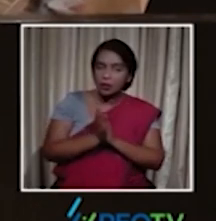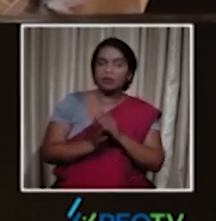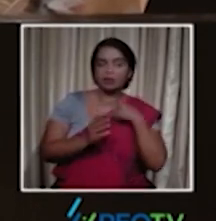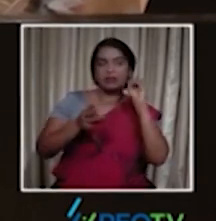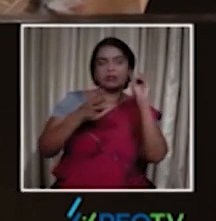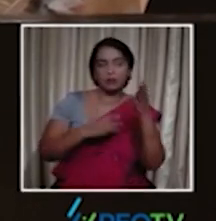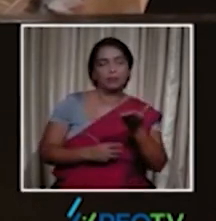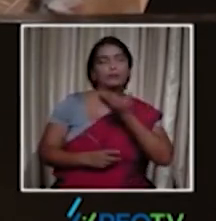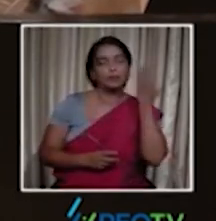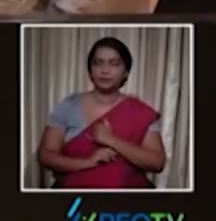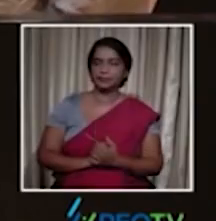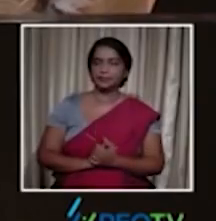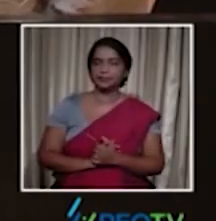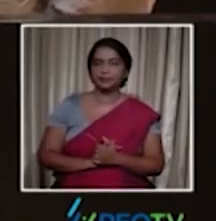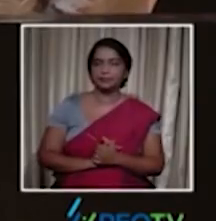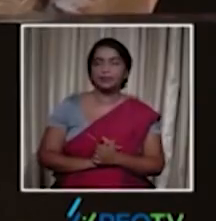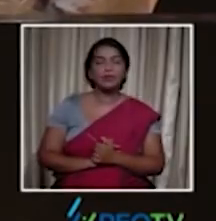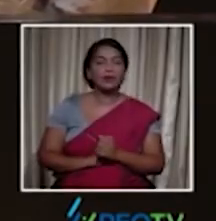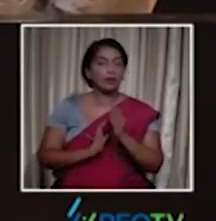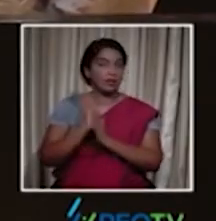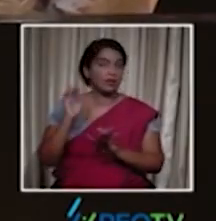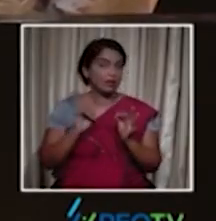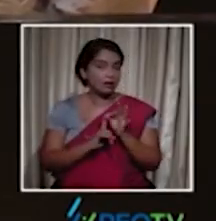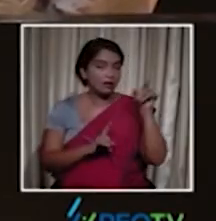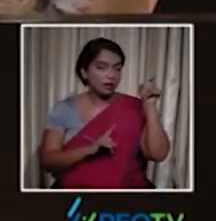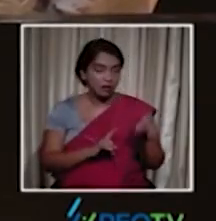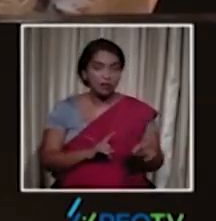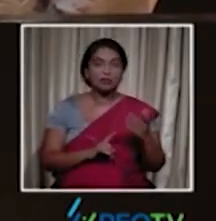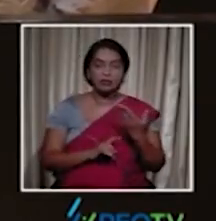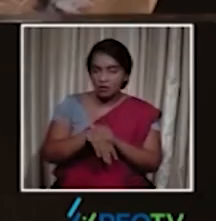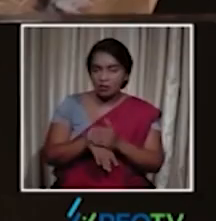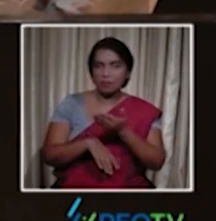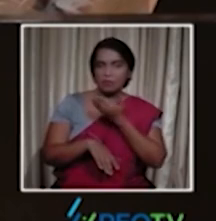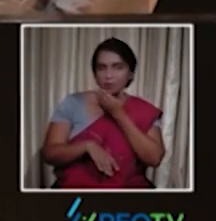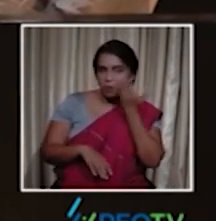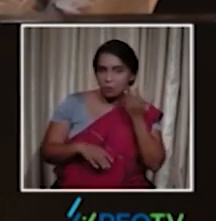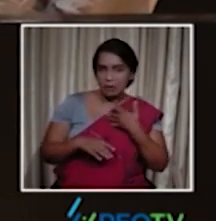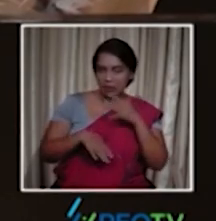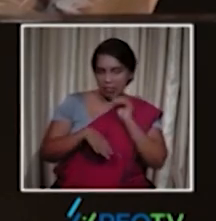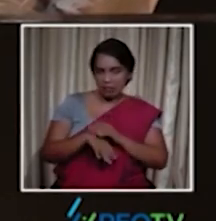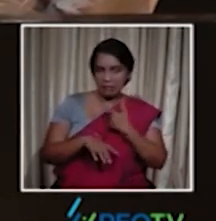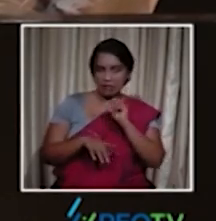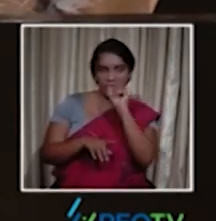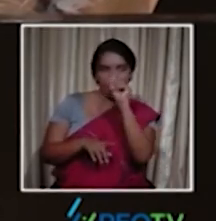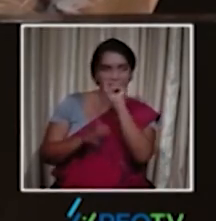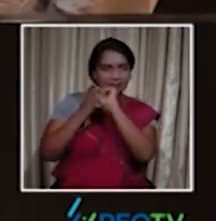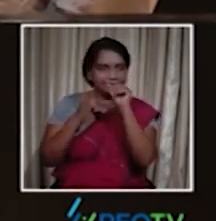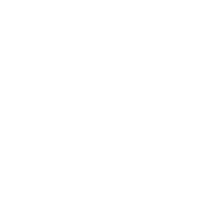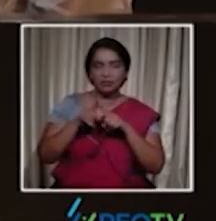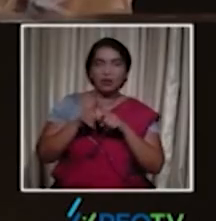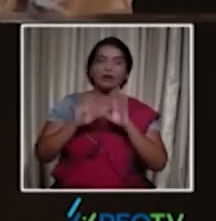කරන්න හැකියාවක් තිබෙනවා. මන්ත්‍රීවරයා හඳුනාගත හැකි යම් දෙයක් පියා ඇති හෝ සලකුණු කර ඇති